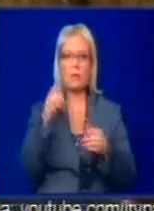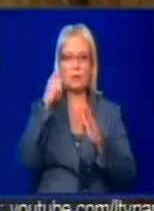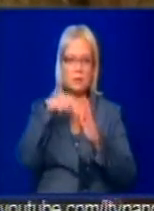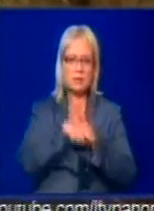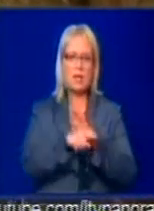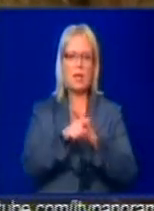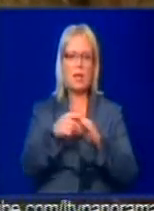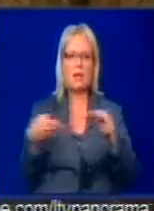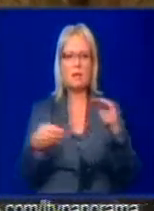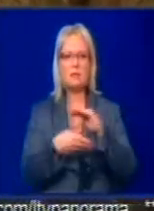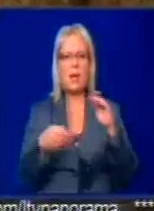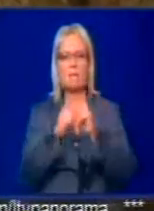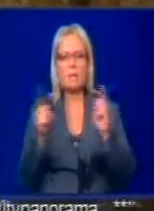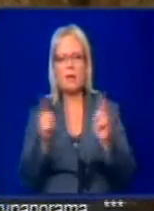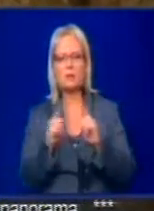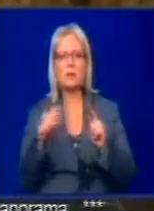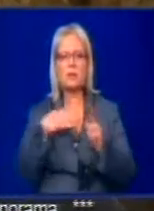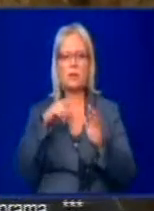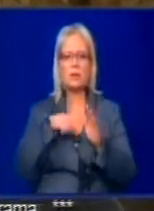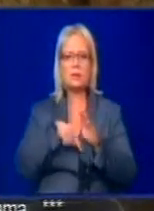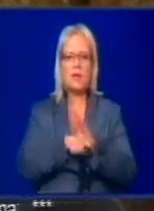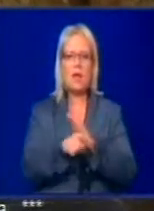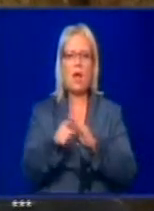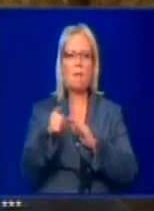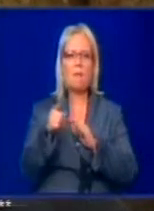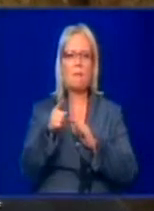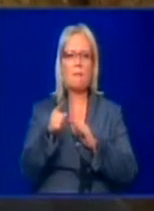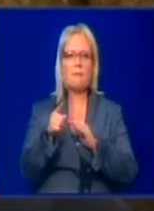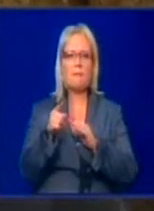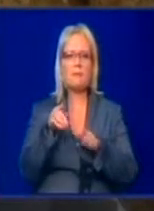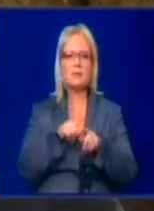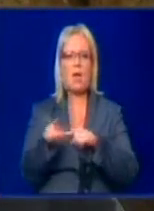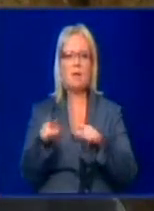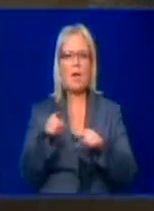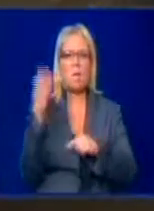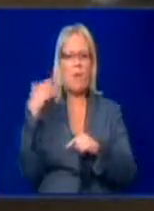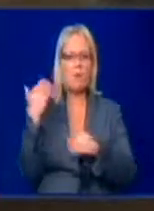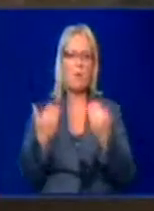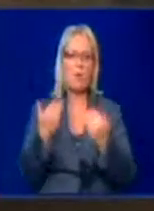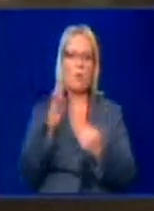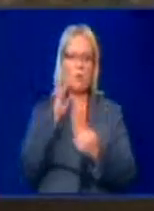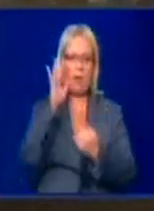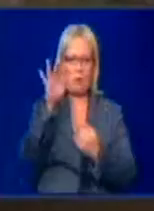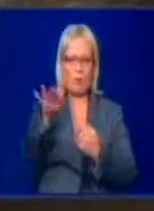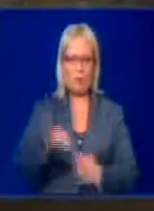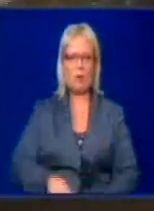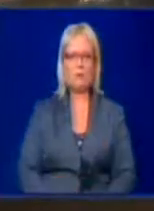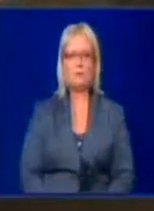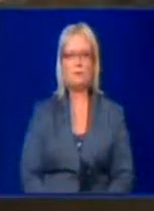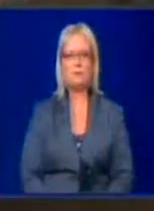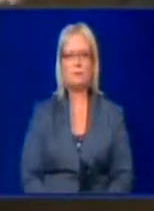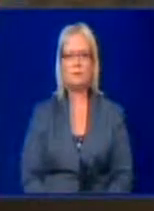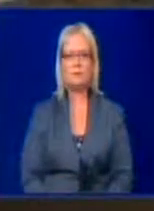dziļu zemtekstu, ar ļoti dziļām saknēm, pagātnē, varbūt arī ar kaut kādu redzējumu nākotnē. Elīna Lapiņa, Zigurds